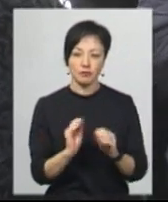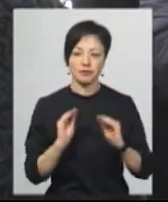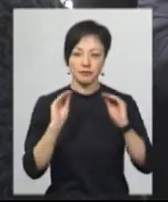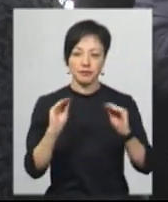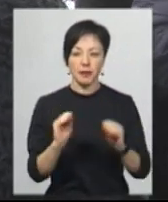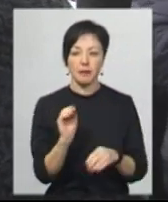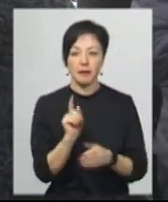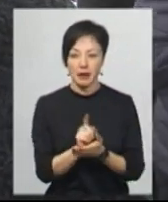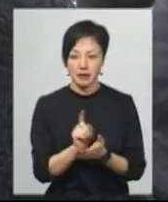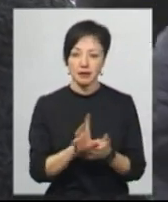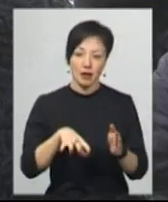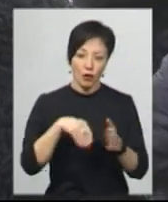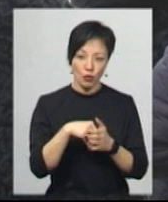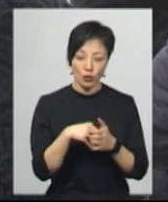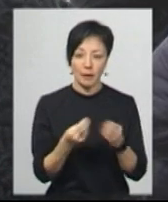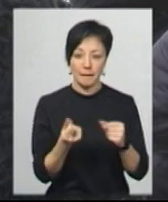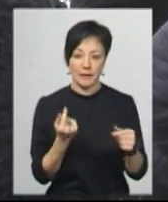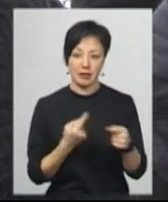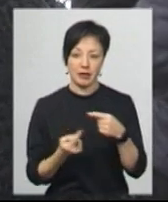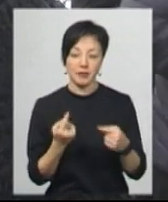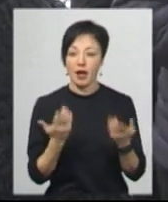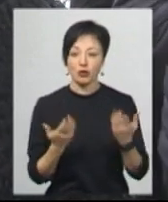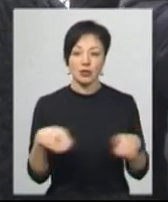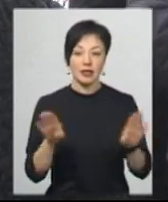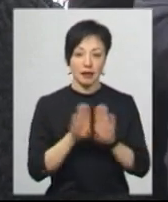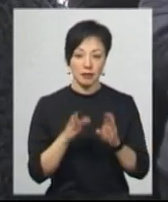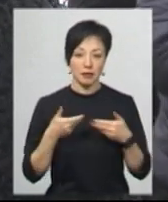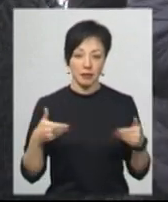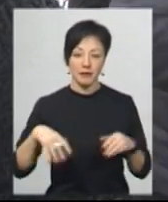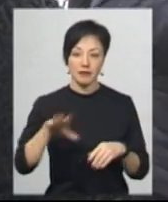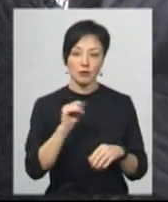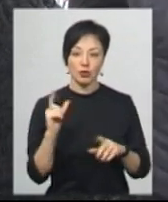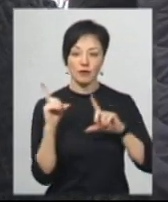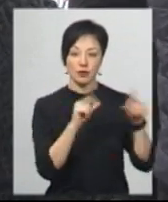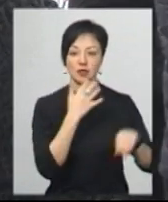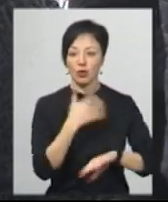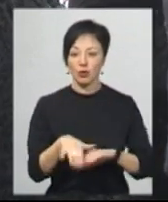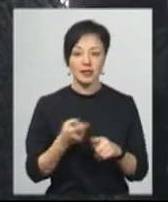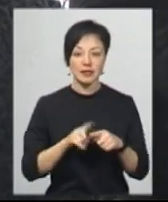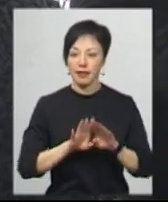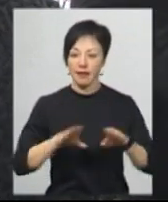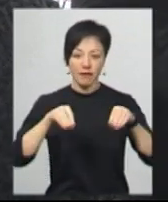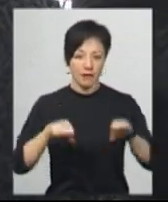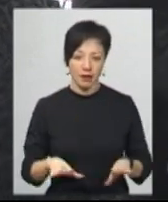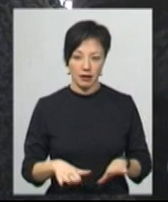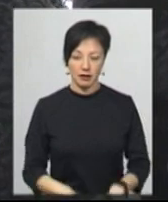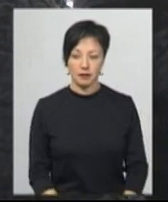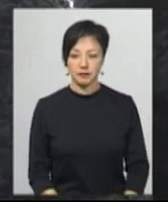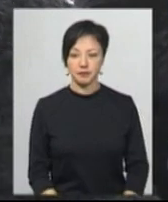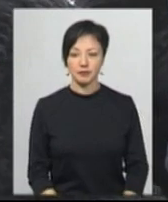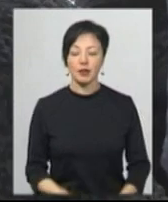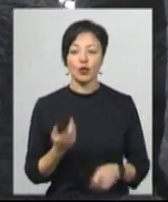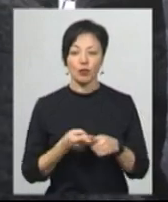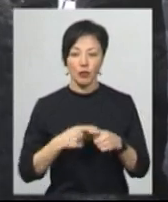За рахунок кого? За рахунок підприємців. Якщо ми закриємося, ми всі будуть виїжджати за кордон. Це не вихід. Це не вихід. В тому